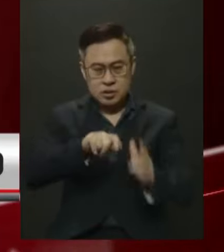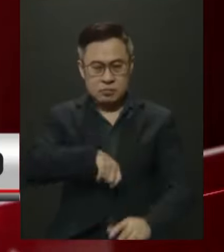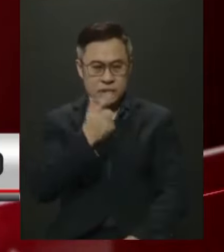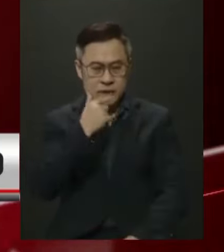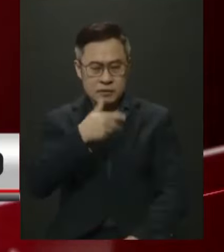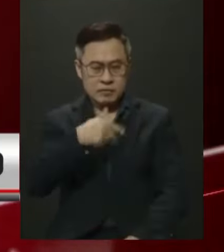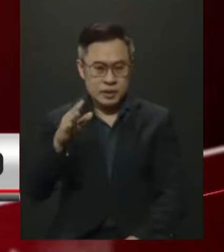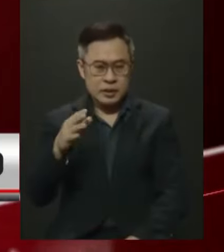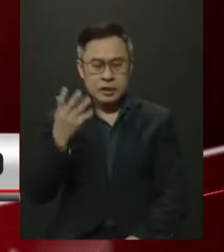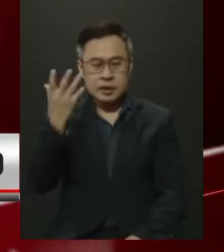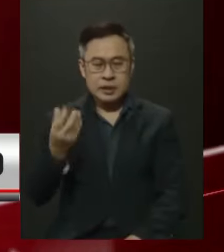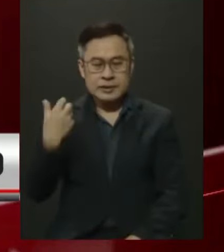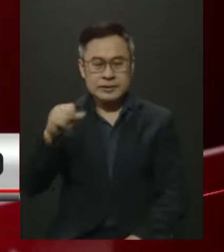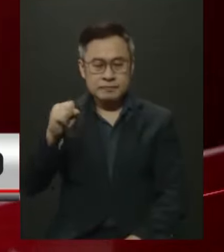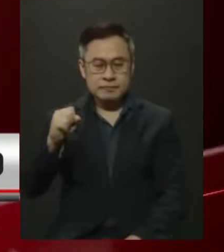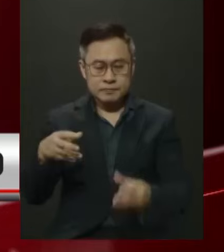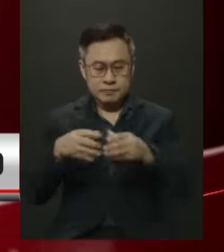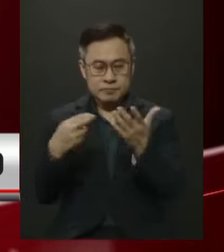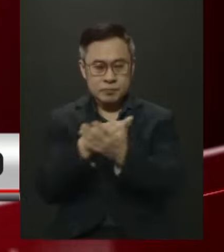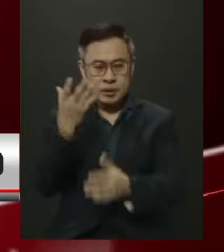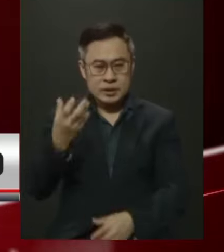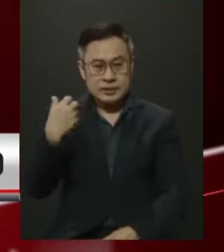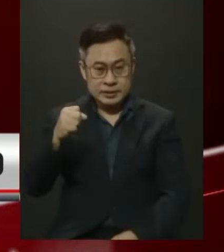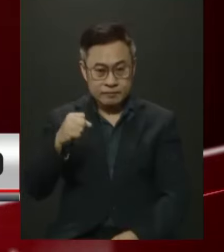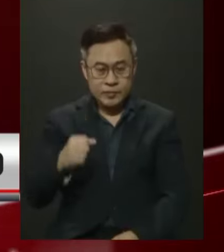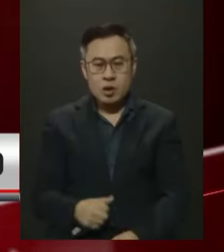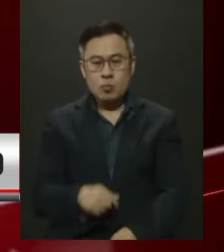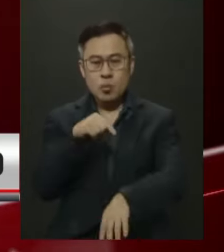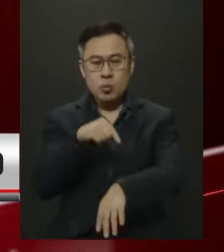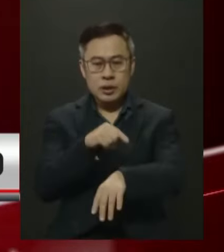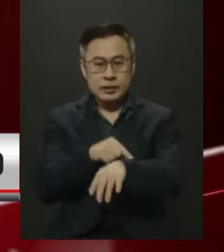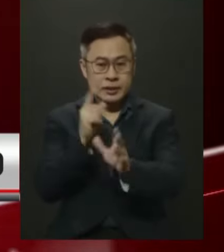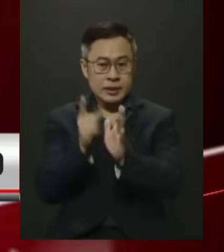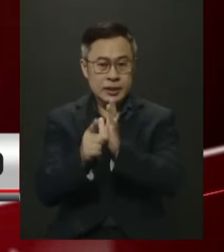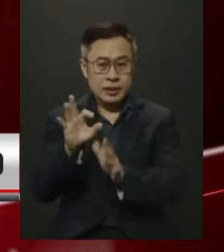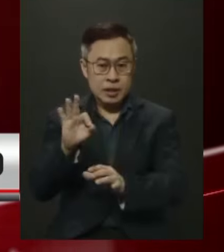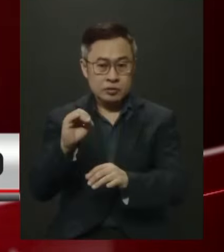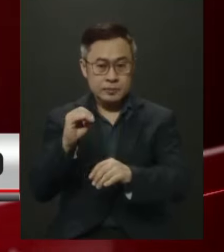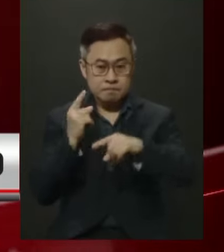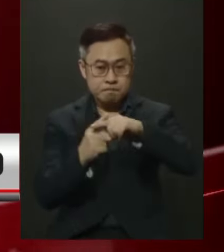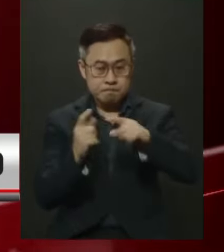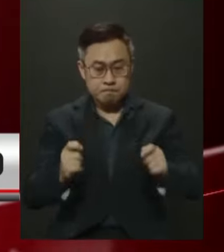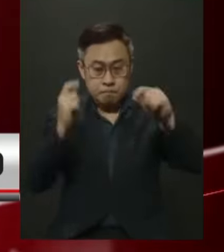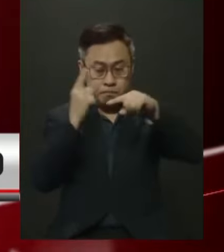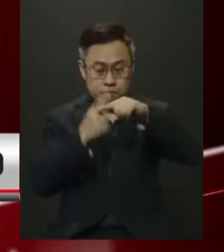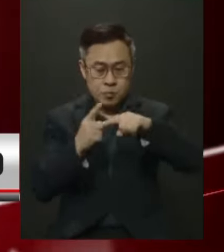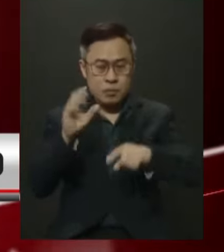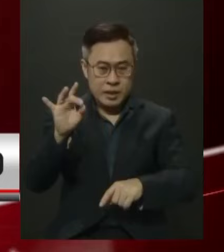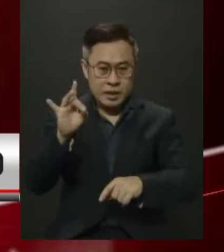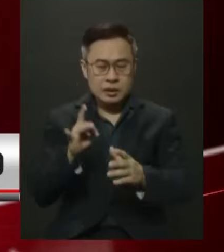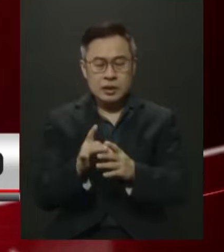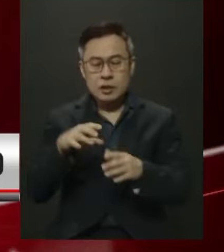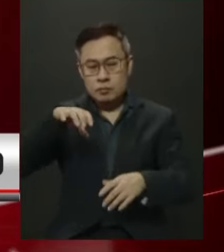ได้เปรียบตัวผู้เล่นในช่วงท้ายเกมครับนาที90บวก8เมืองทองมาได้ประตูย้ำชัยจากเอเมลโ